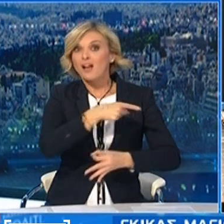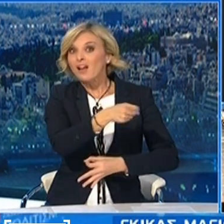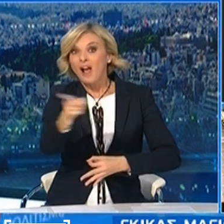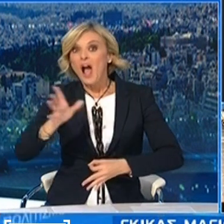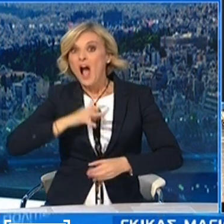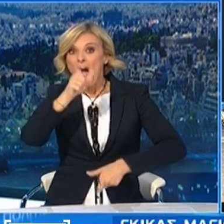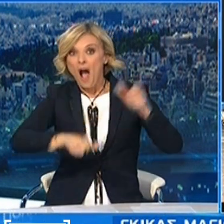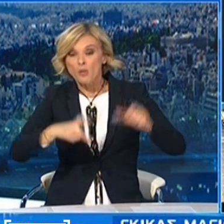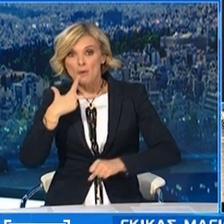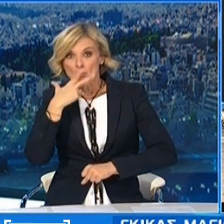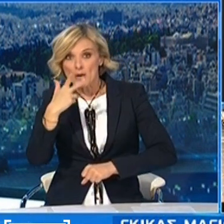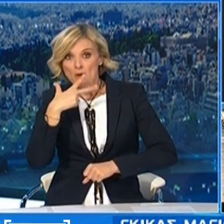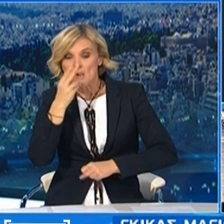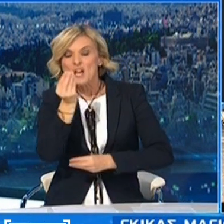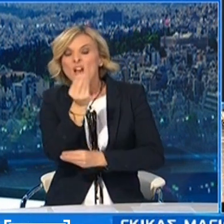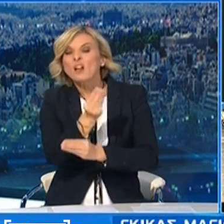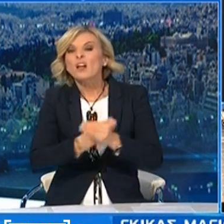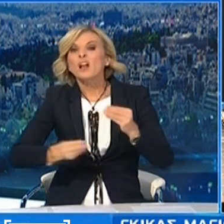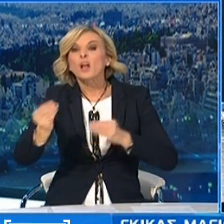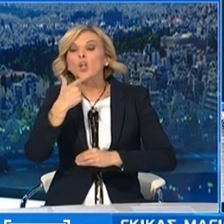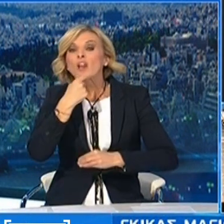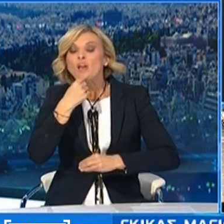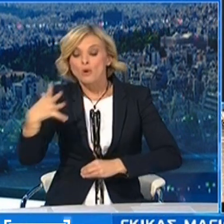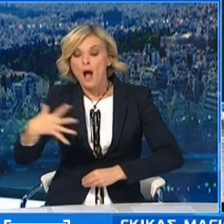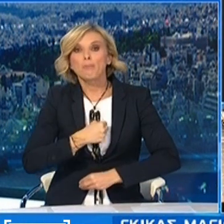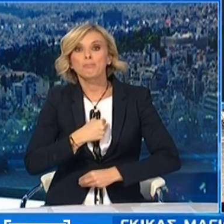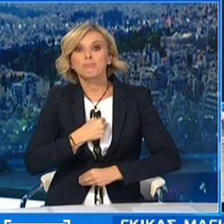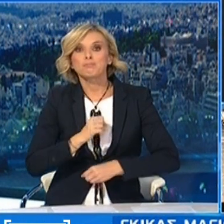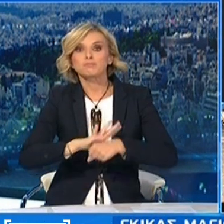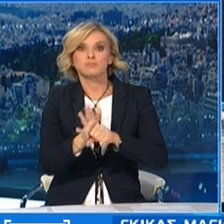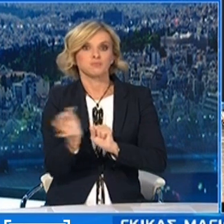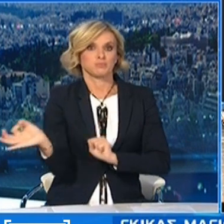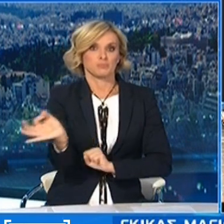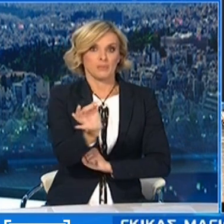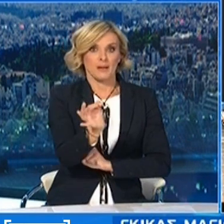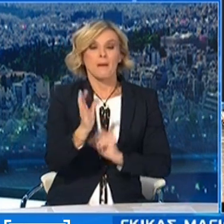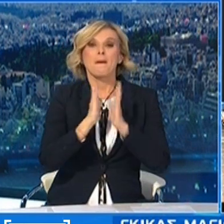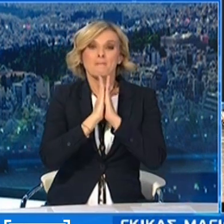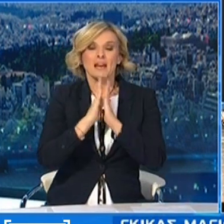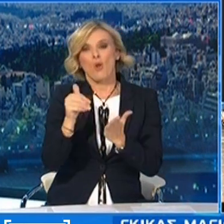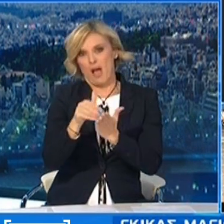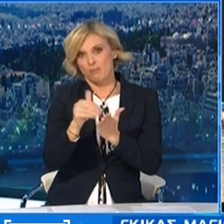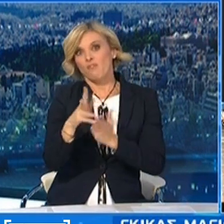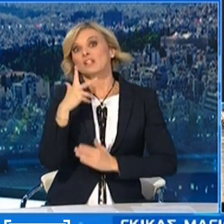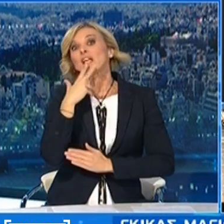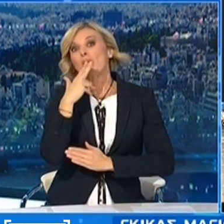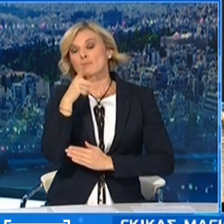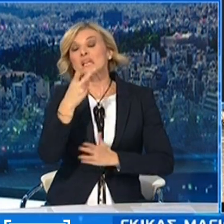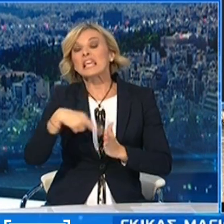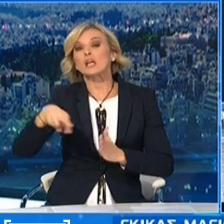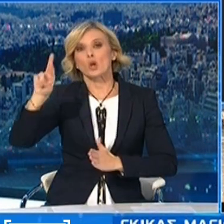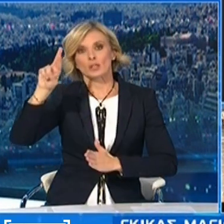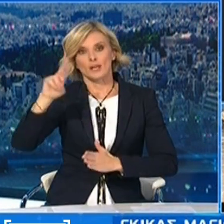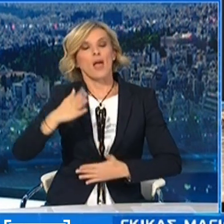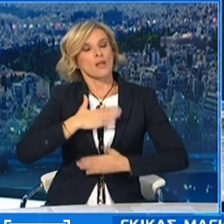μία έκκληση για μία προσπάθεια αποχής από το κάπνισμα όσο το δυνατόν περισσότερο γίνεται. Σας ευχαριστώ πολύ και θα είμαι διαθέσιμος στο